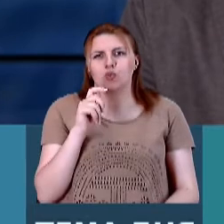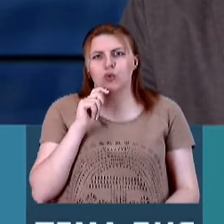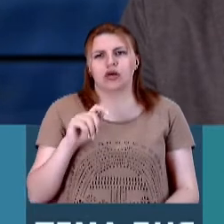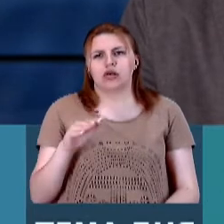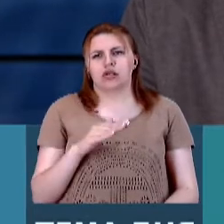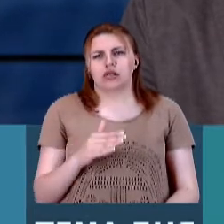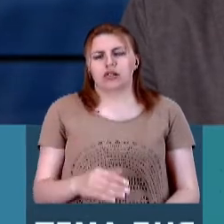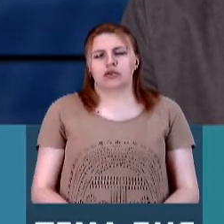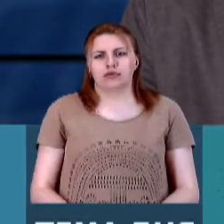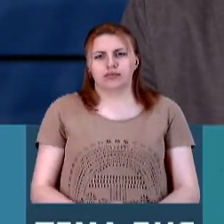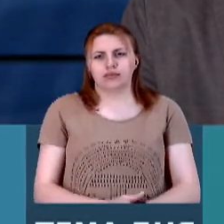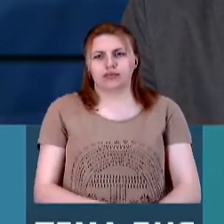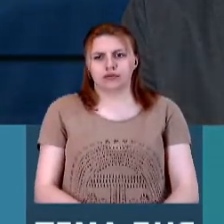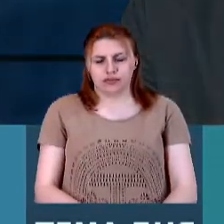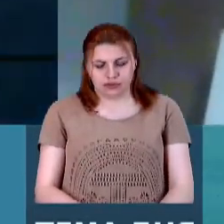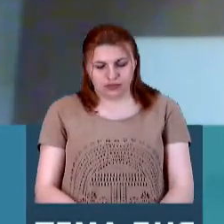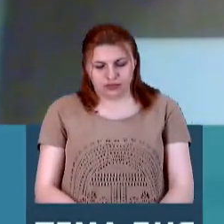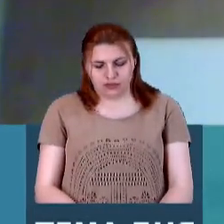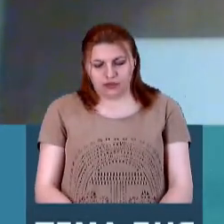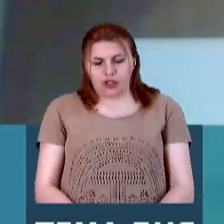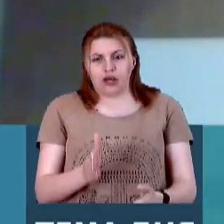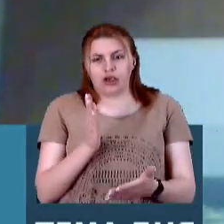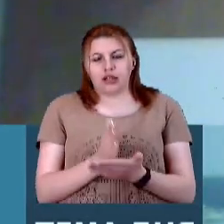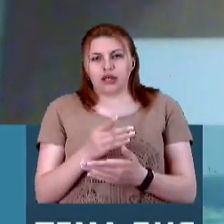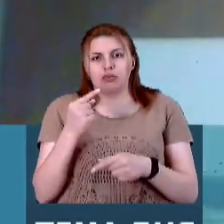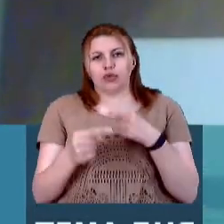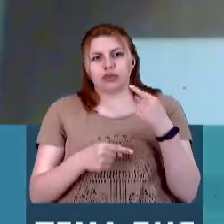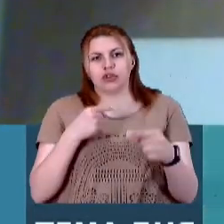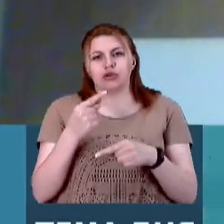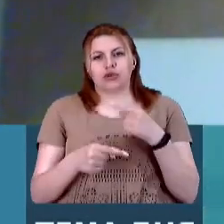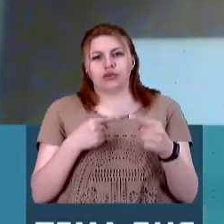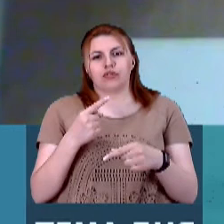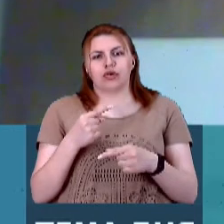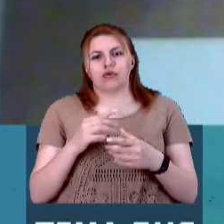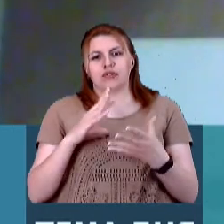є послідовниками взагалі і ідеї